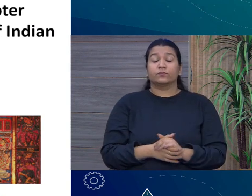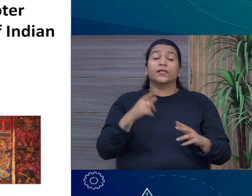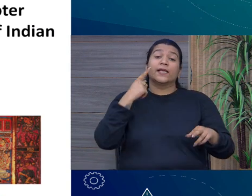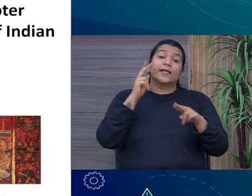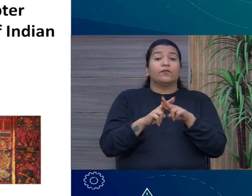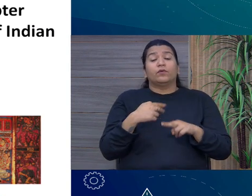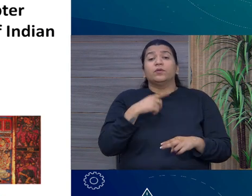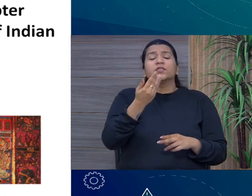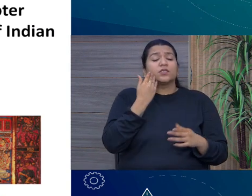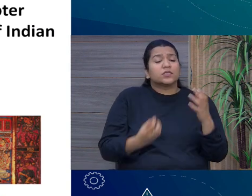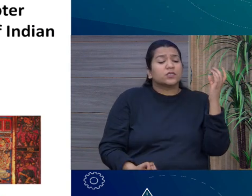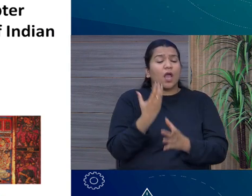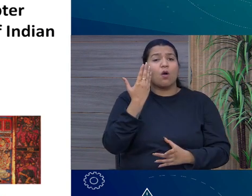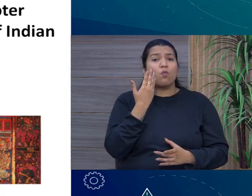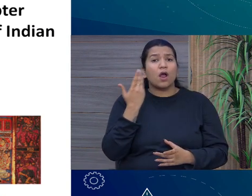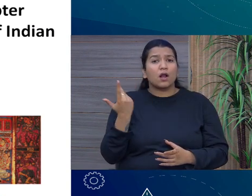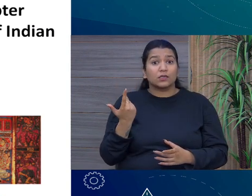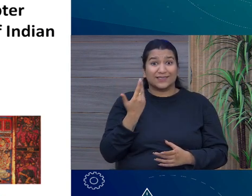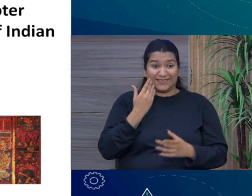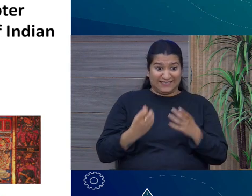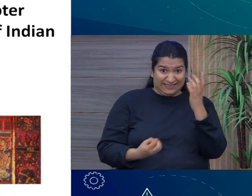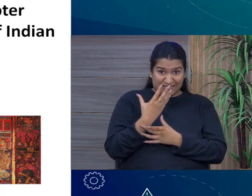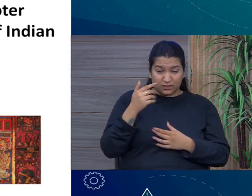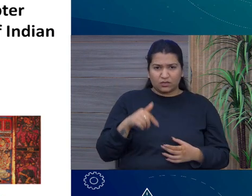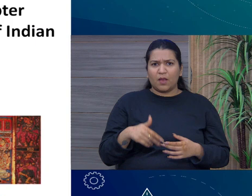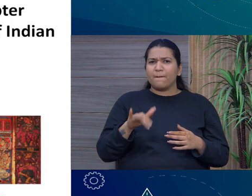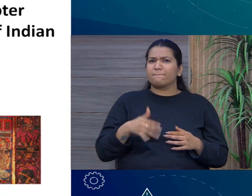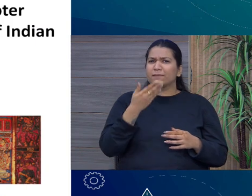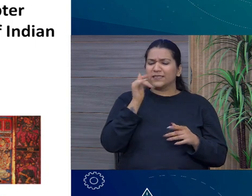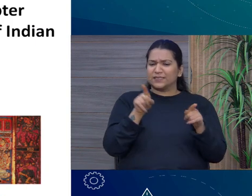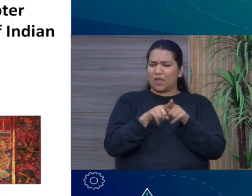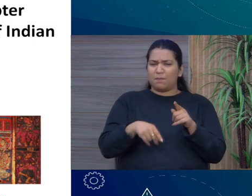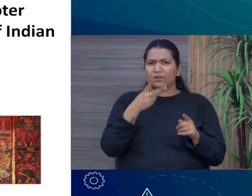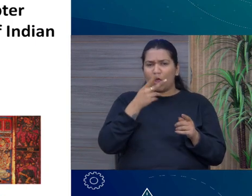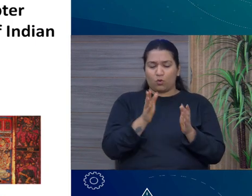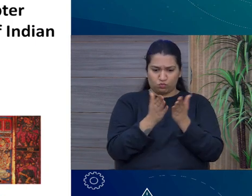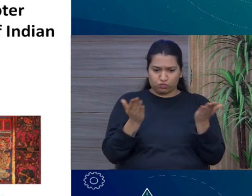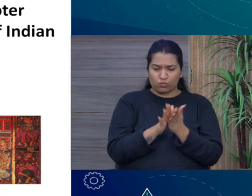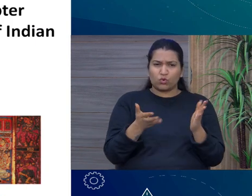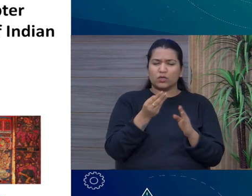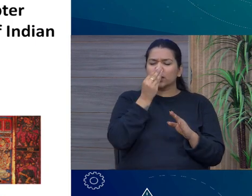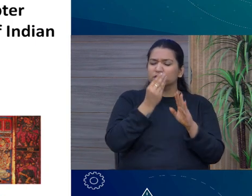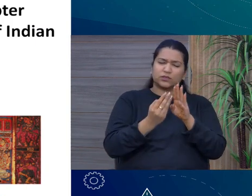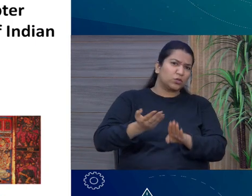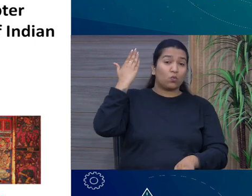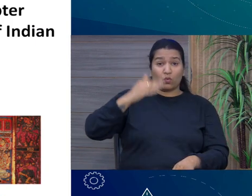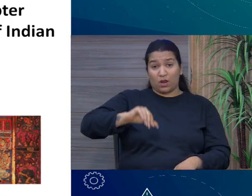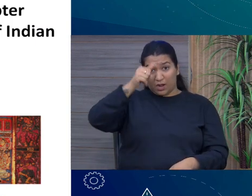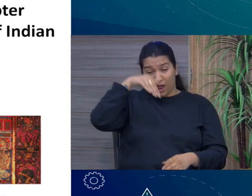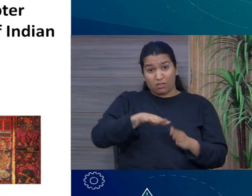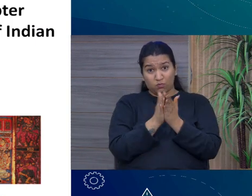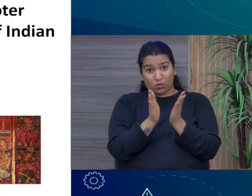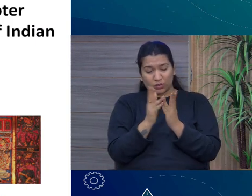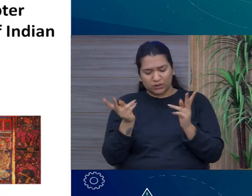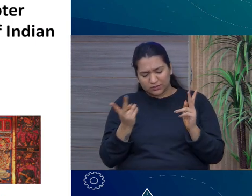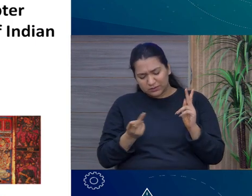बात करूँ ओरिजिन की, तो जिस तरह से हमारे यहाँ बहुत तरह के पुराण, हम माना जाता है कि हिंदुस्तान भंडार है